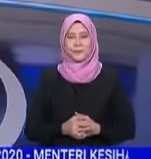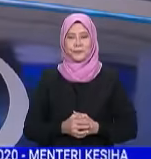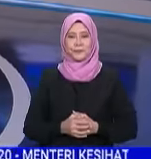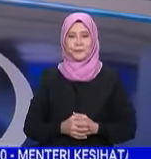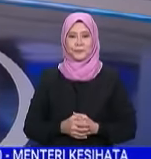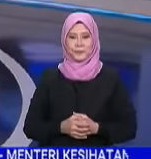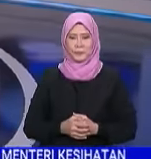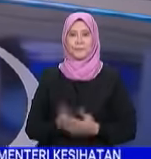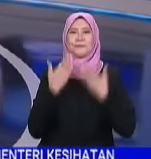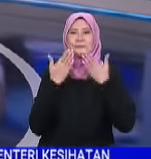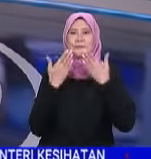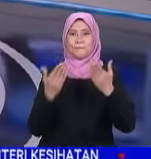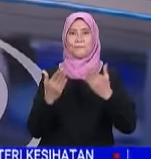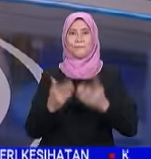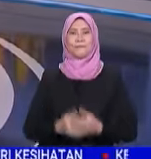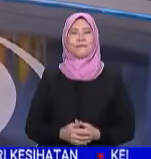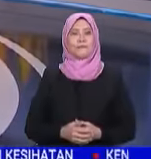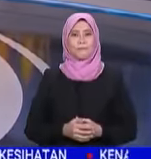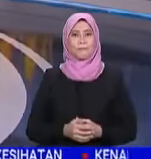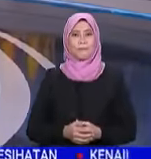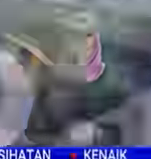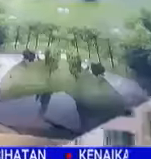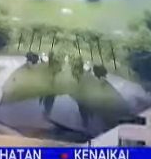buwin terima kasih